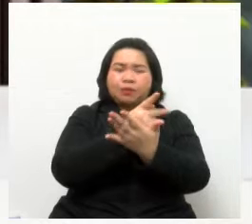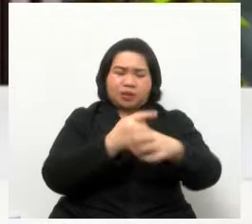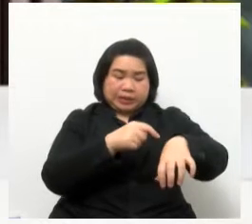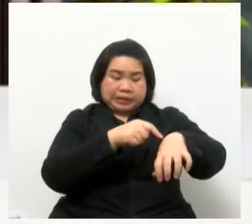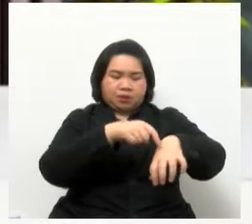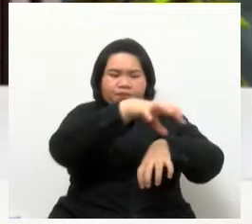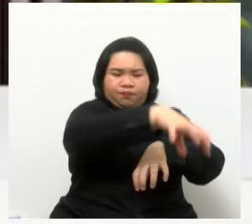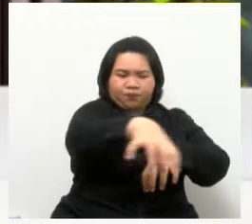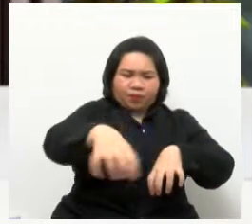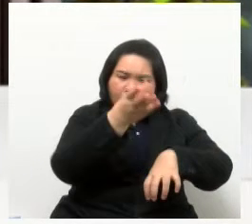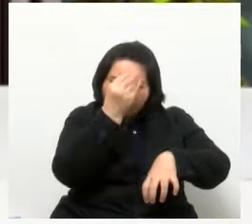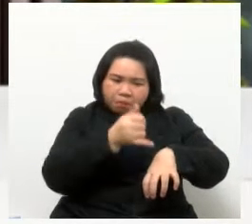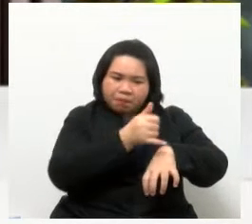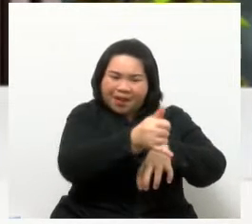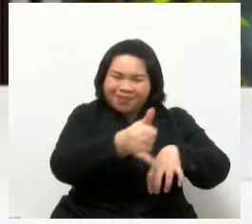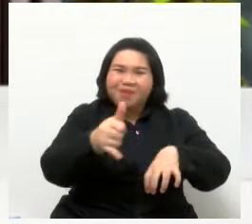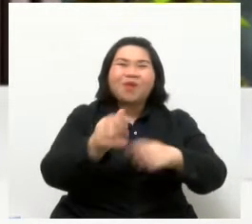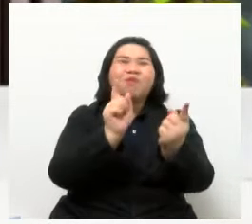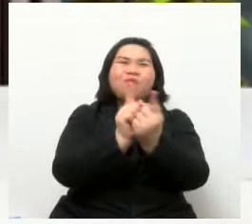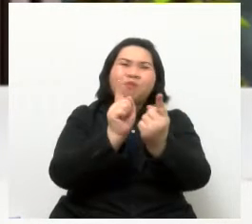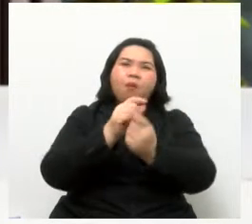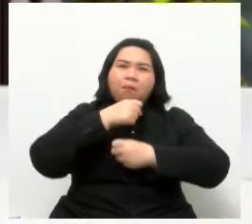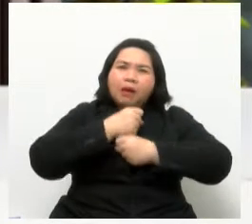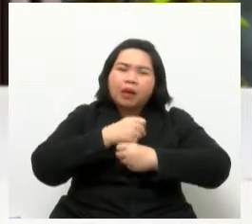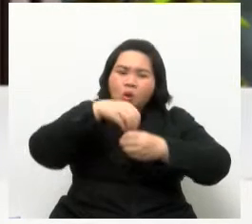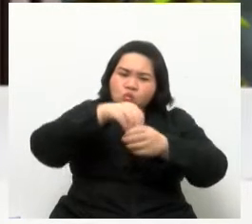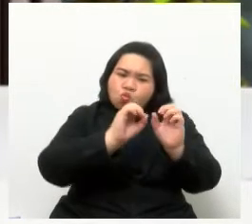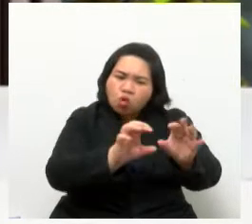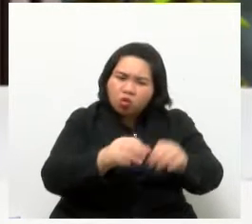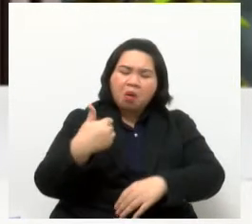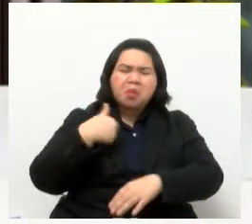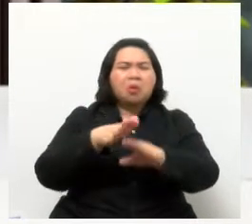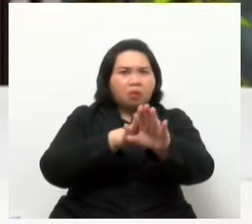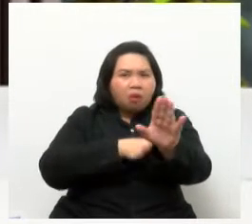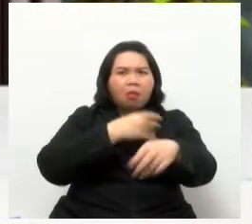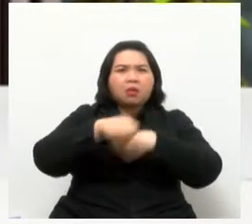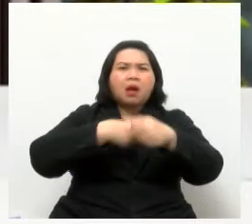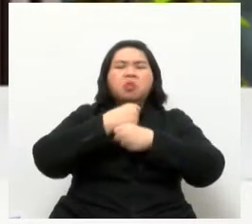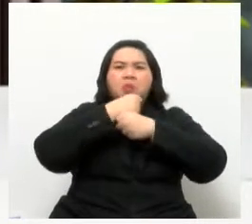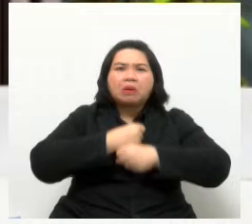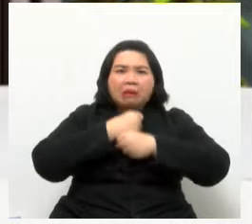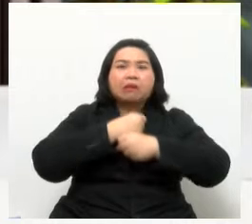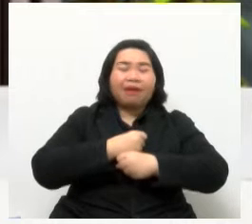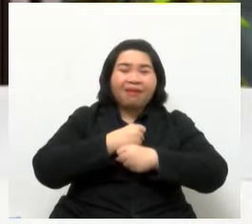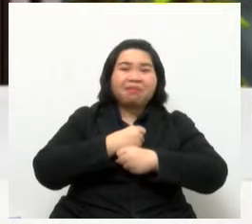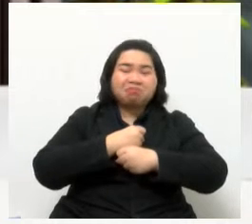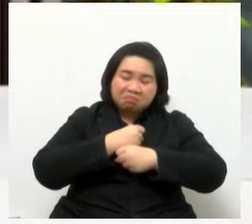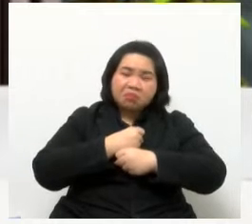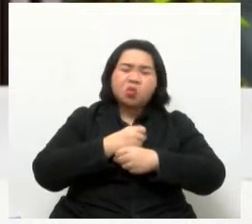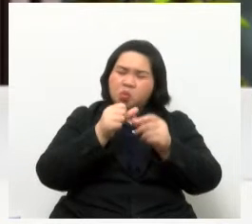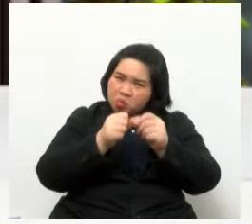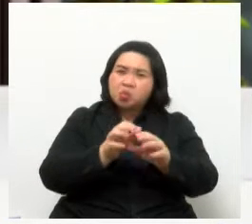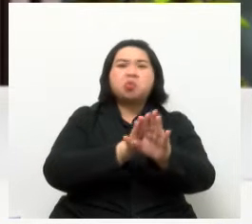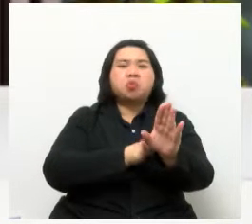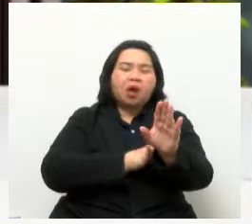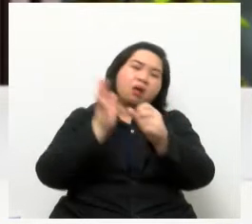เด็กนักเรียนได้ไปพบกับปราชญ์ชาวบ้าน5แผ่นดินคือคุณปู่น้ำเงินเบญญพาสเป็นวิทยาก